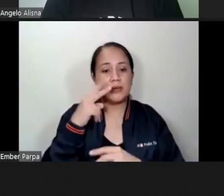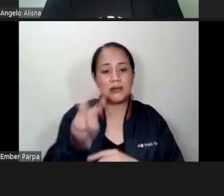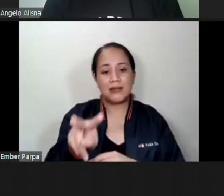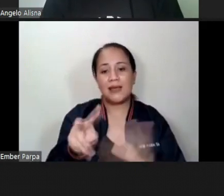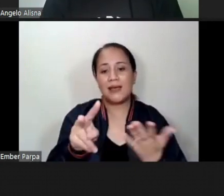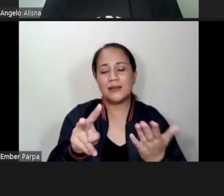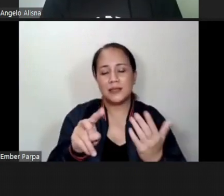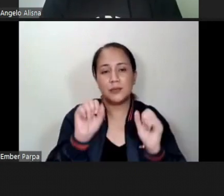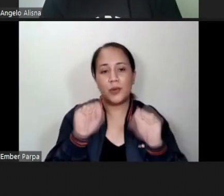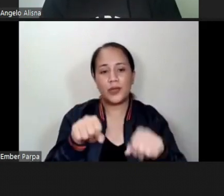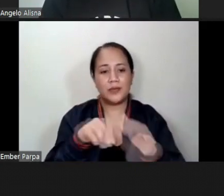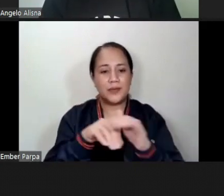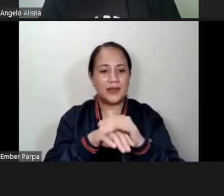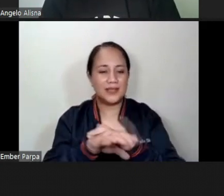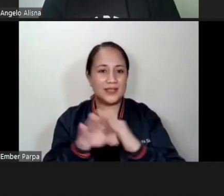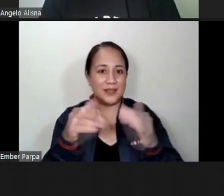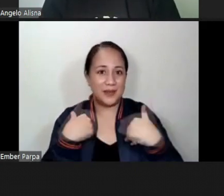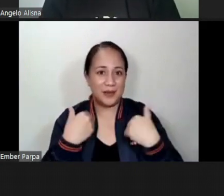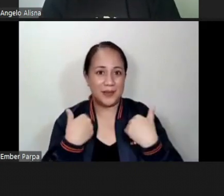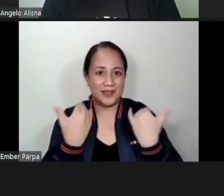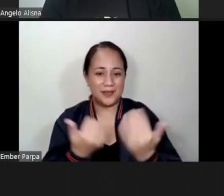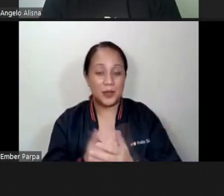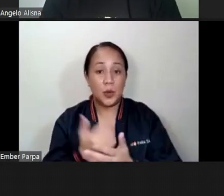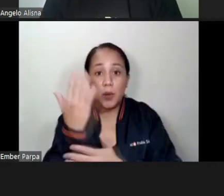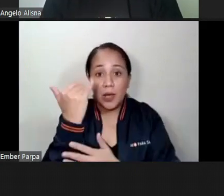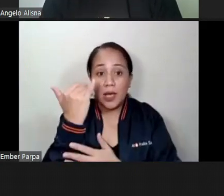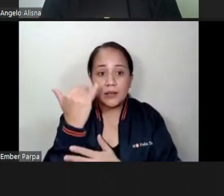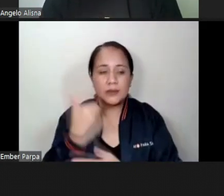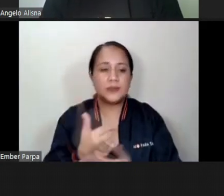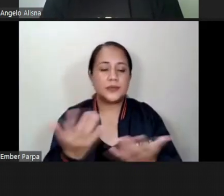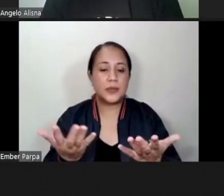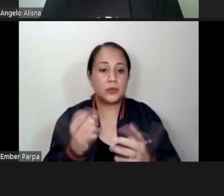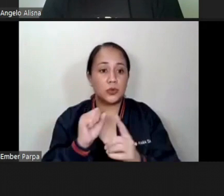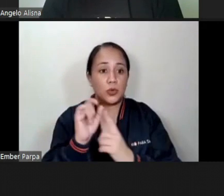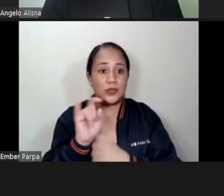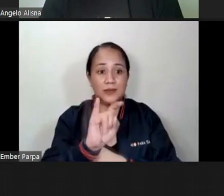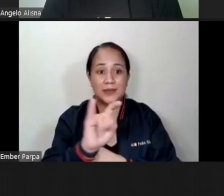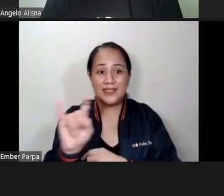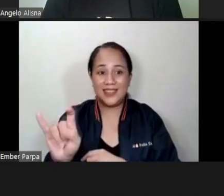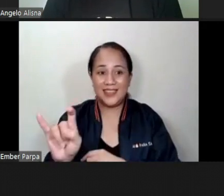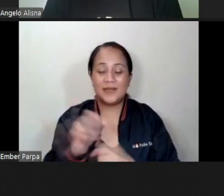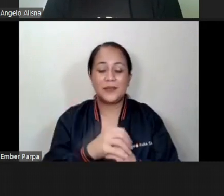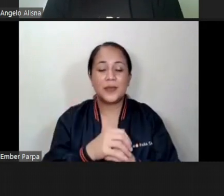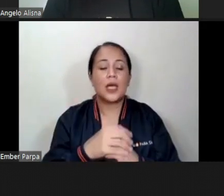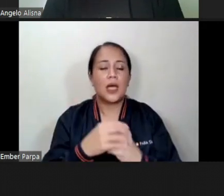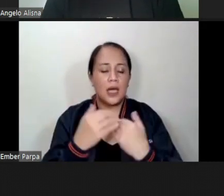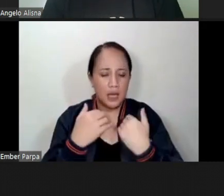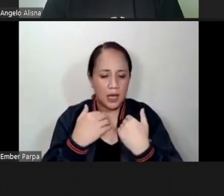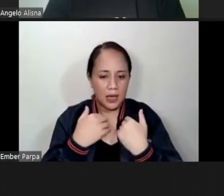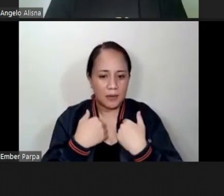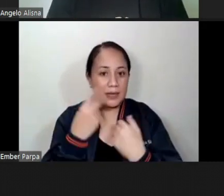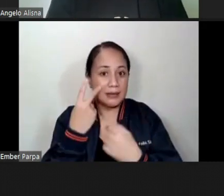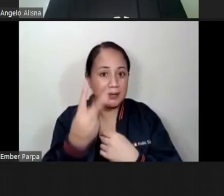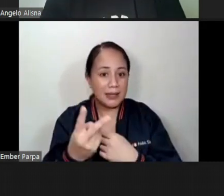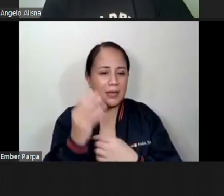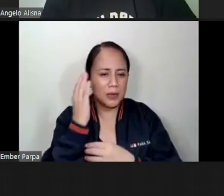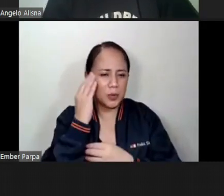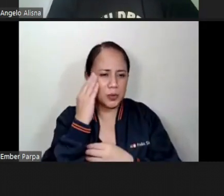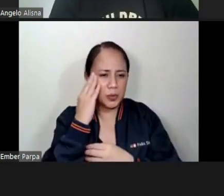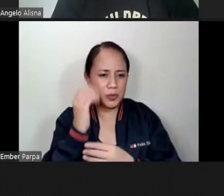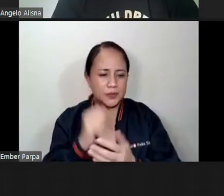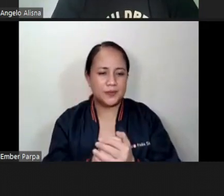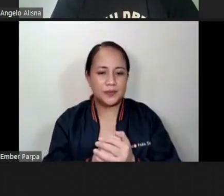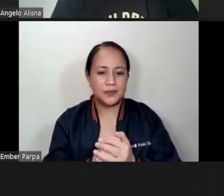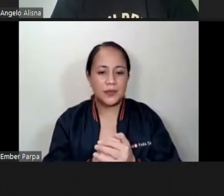at maa-access ng mga kabataan dahil doon mismo sa social media makikita nila at malalaman.